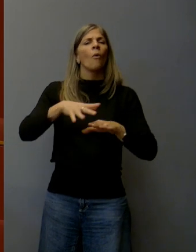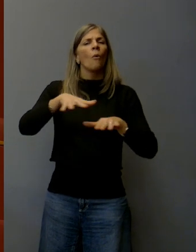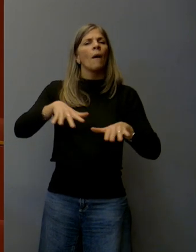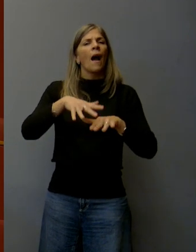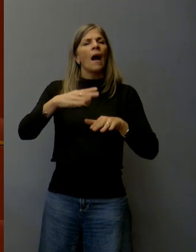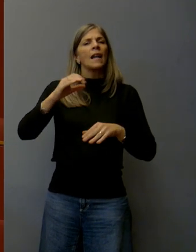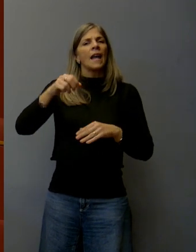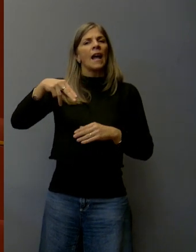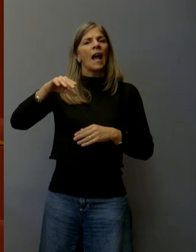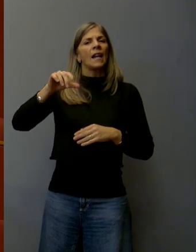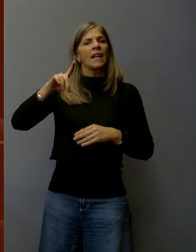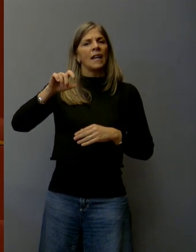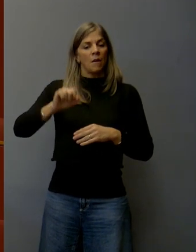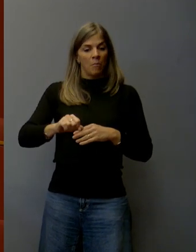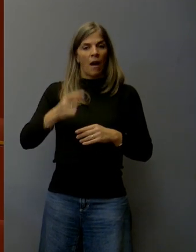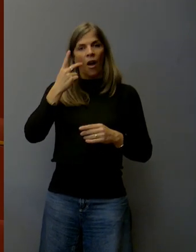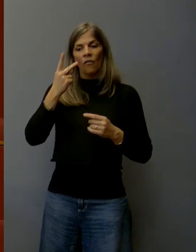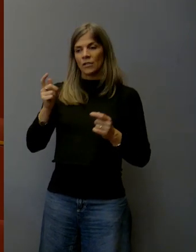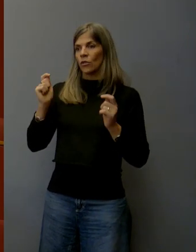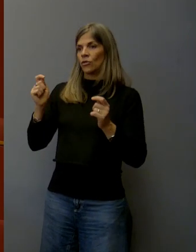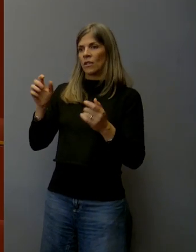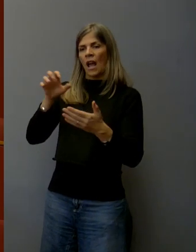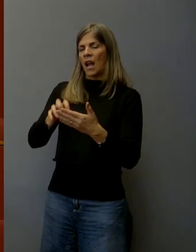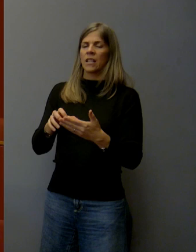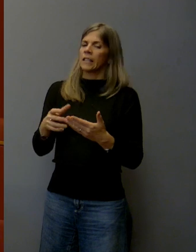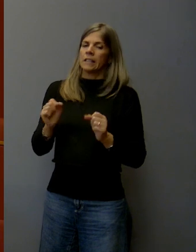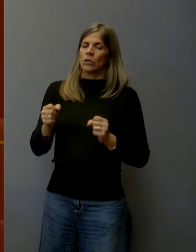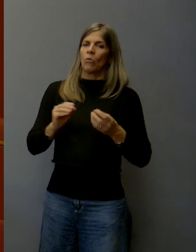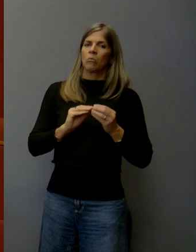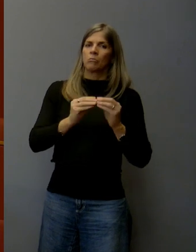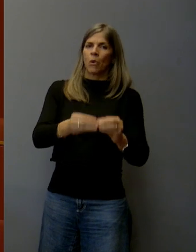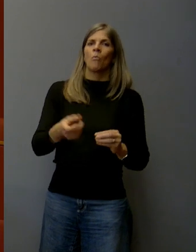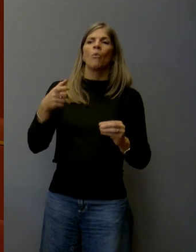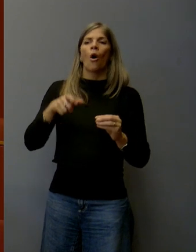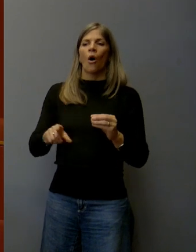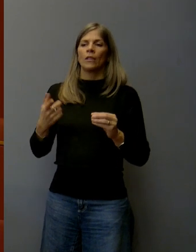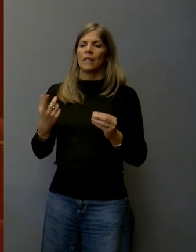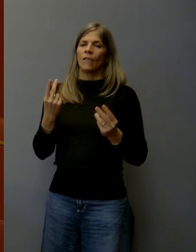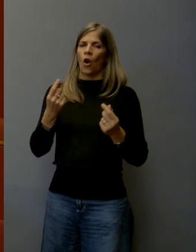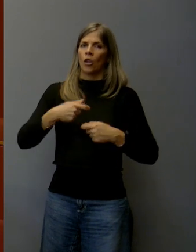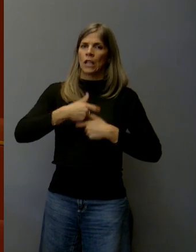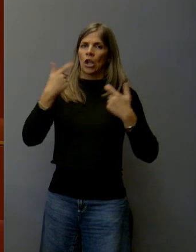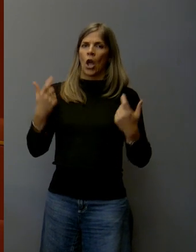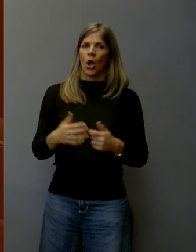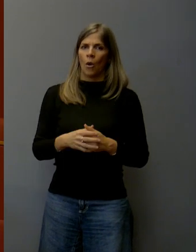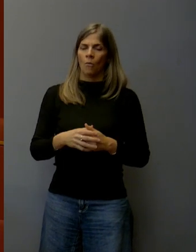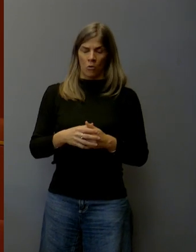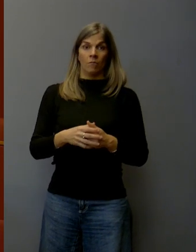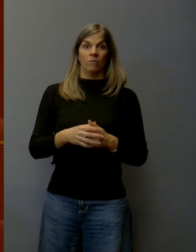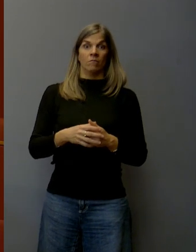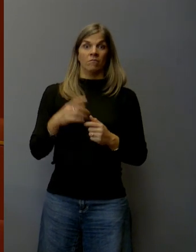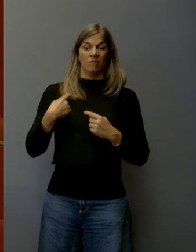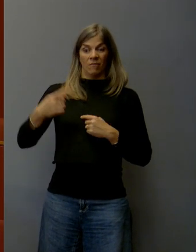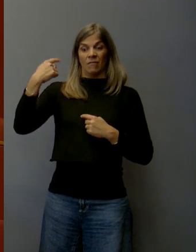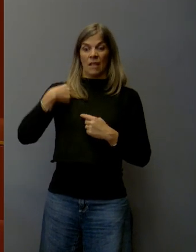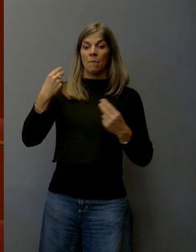costa troppo Ma noi ci siamo trovati nella bozza di visionare di bilancio l'investimento e quindi e questo è un altro problema